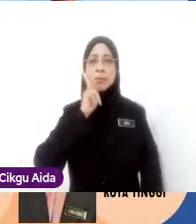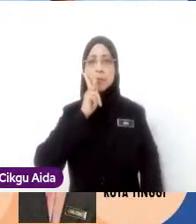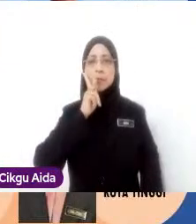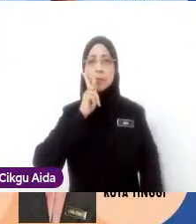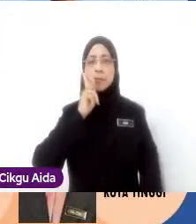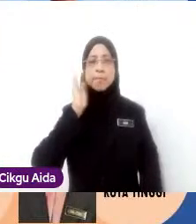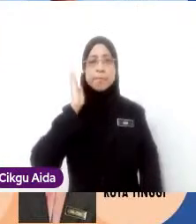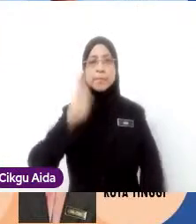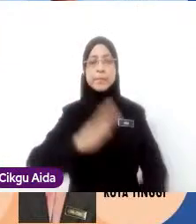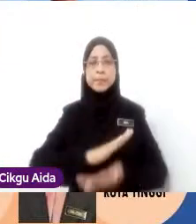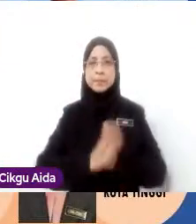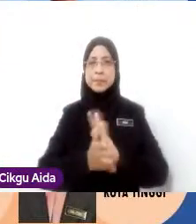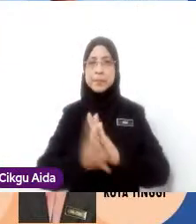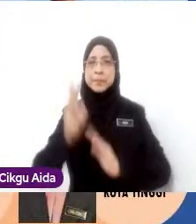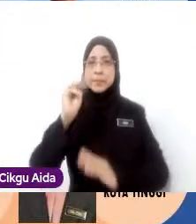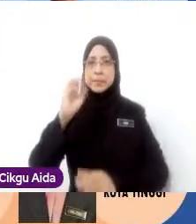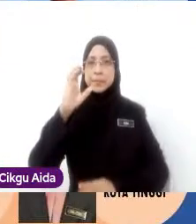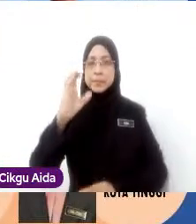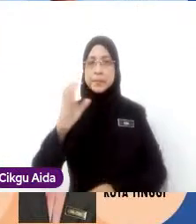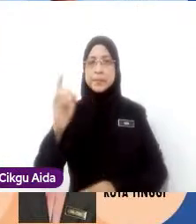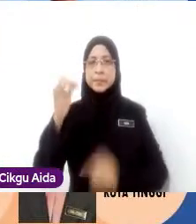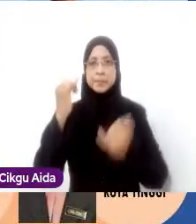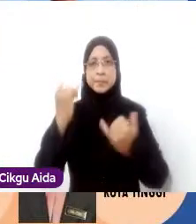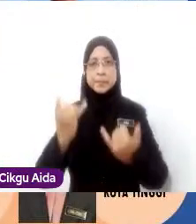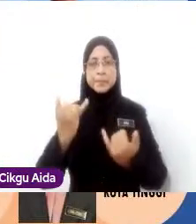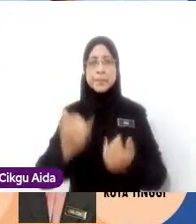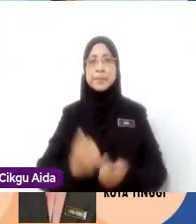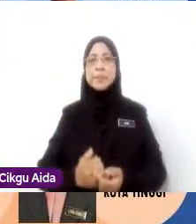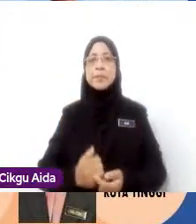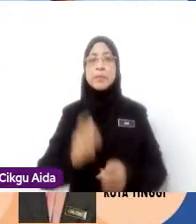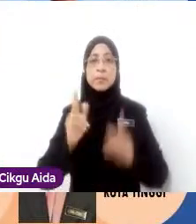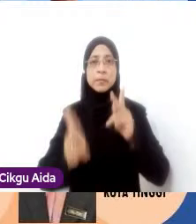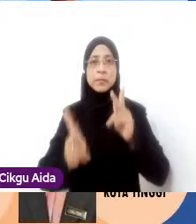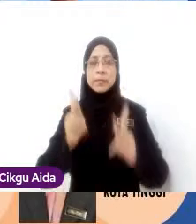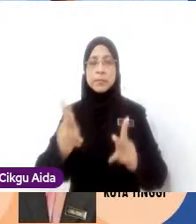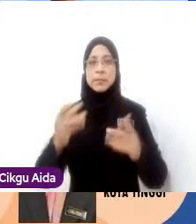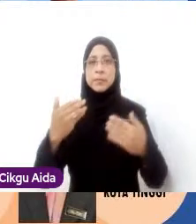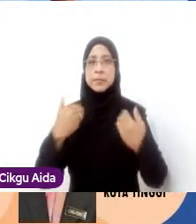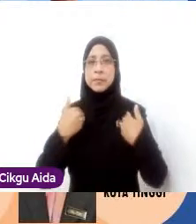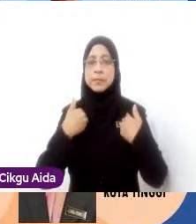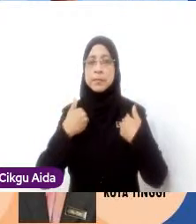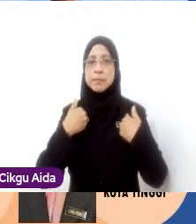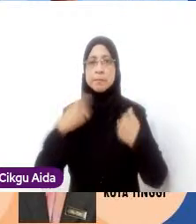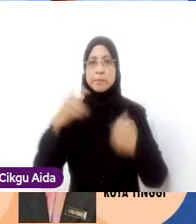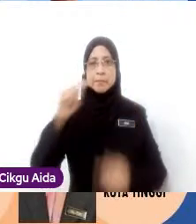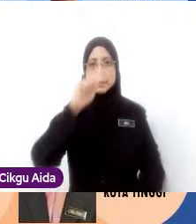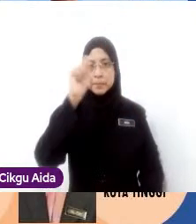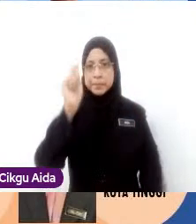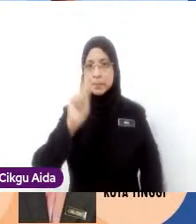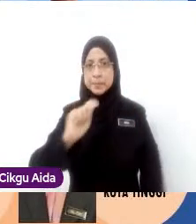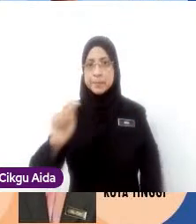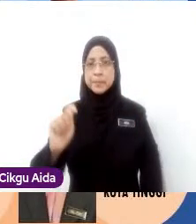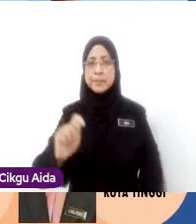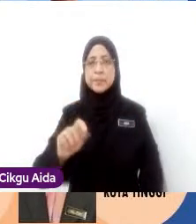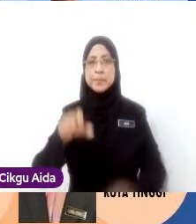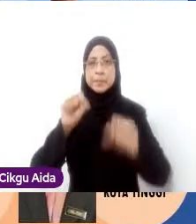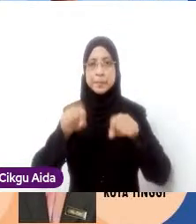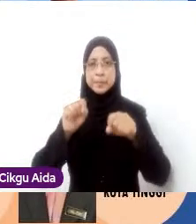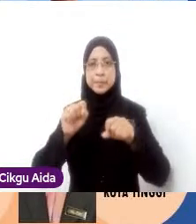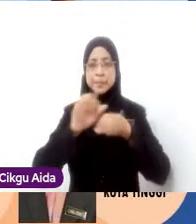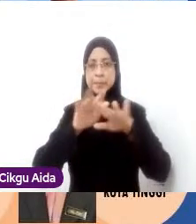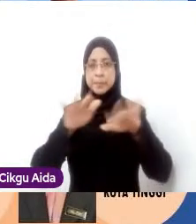sebagai fasilitator dalam slot ini. Sekiranya anda mempunyai sebarang soalan, boleh taipkan di